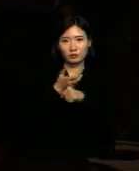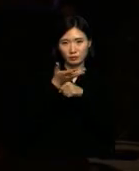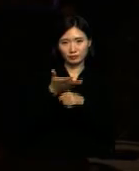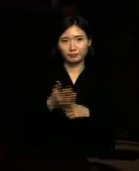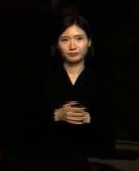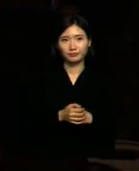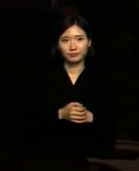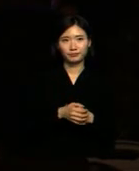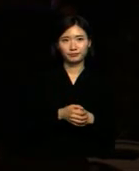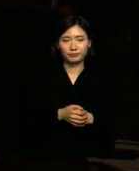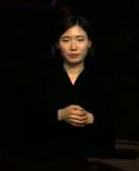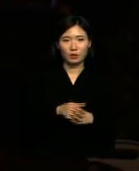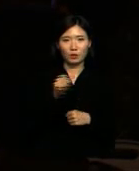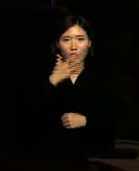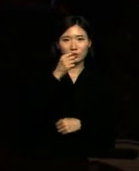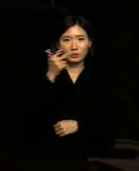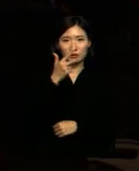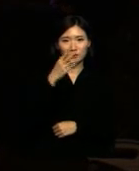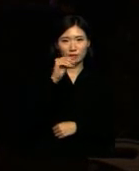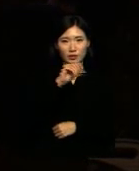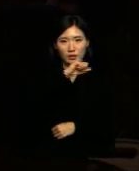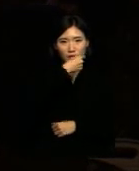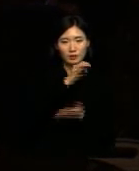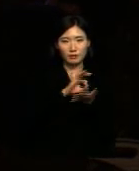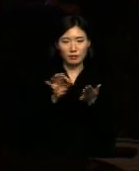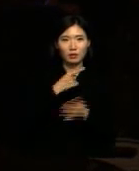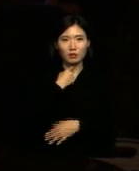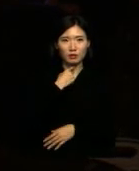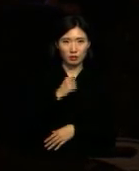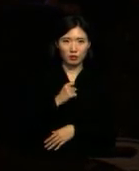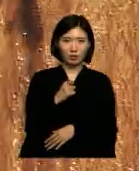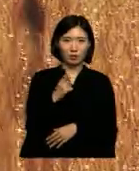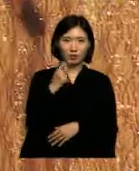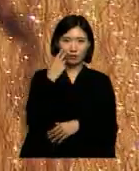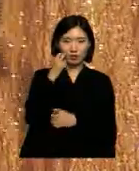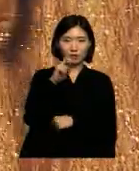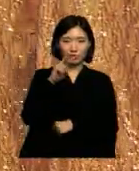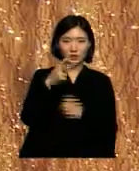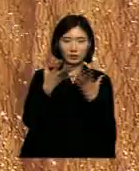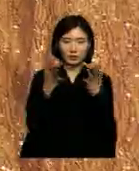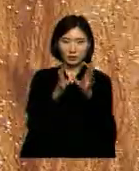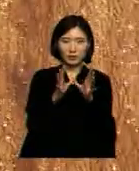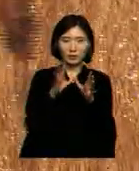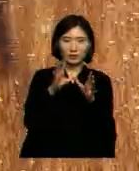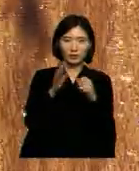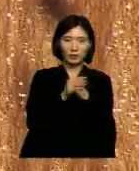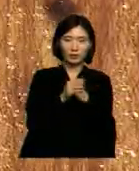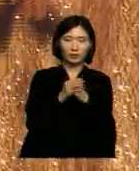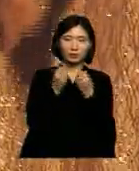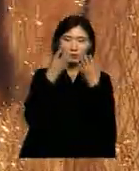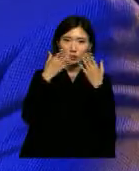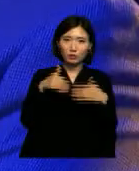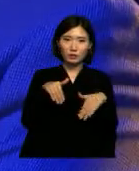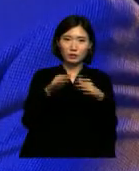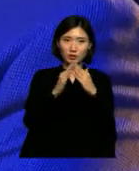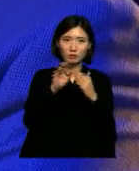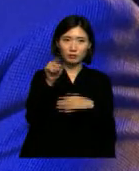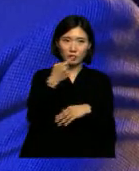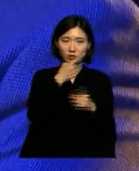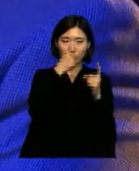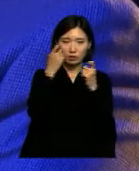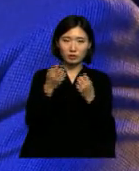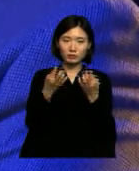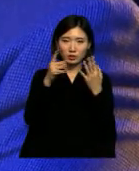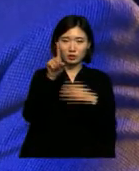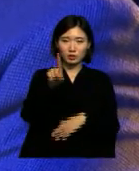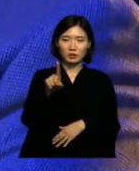드립니다. 5억 7천만 원의 예산이 소요된 미 이사단 창설 100주년 콘서트. 의정부 시는 파행 사태에